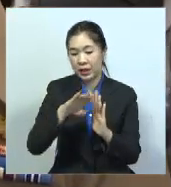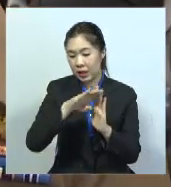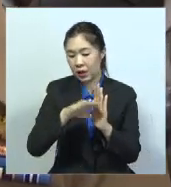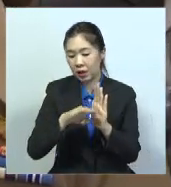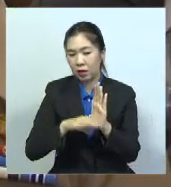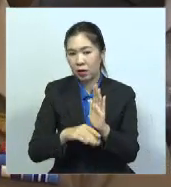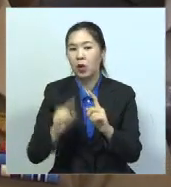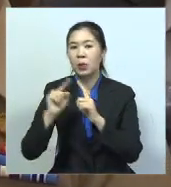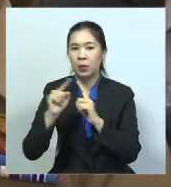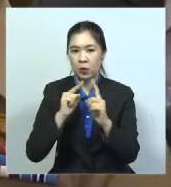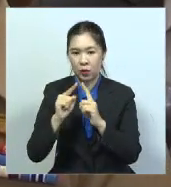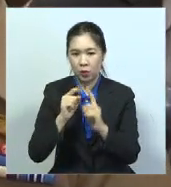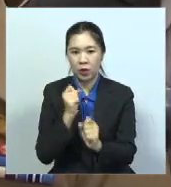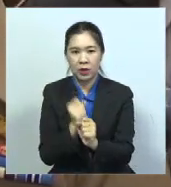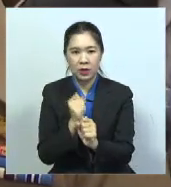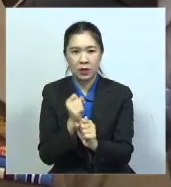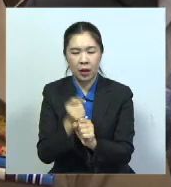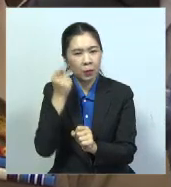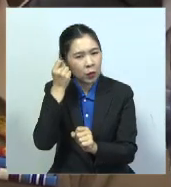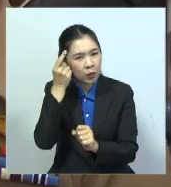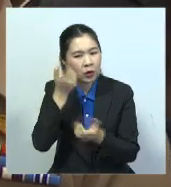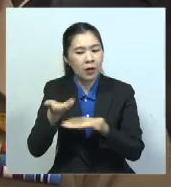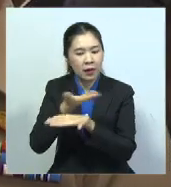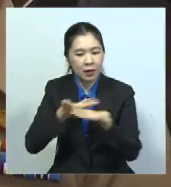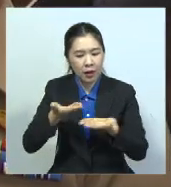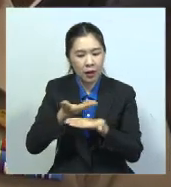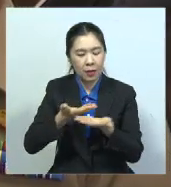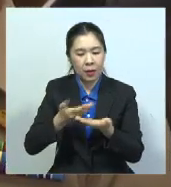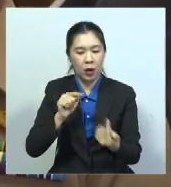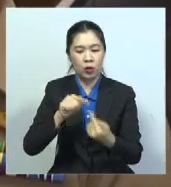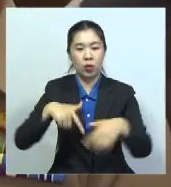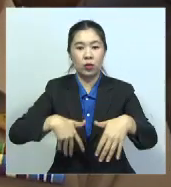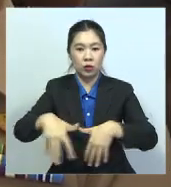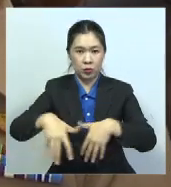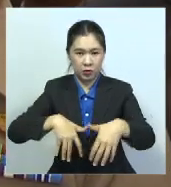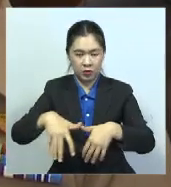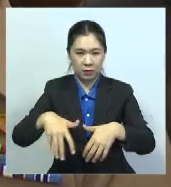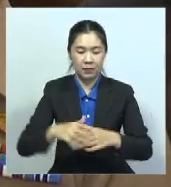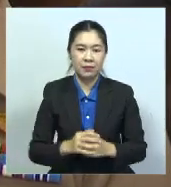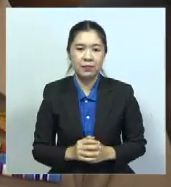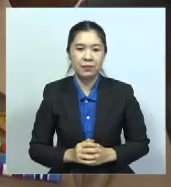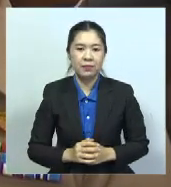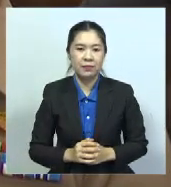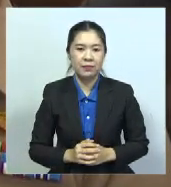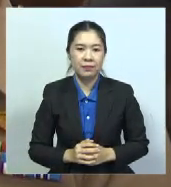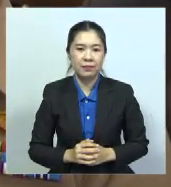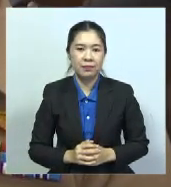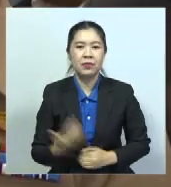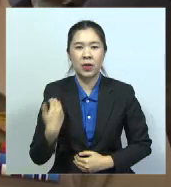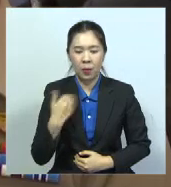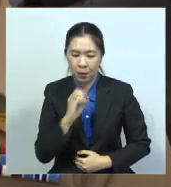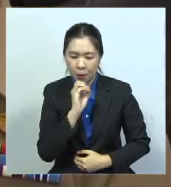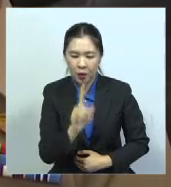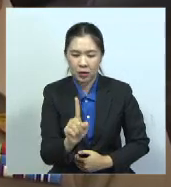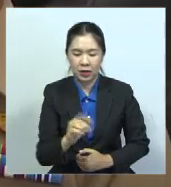การพูดคุยทำความเข้าใจกับคนในพื้นที่นะครับโดยผมก็ให้เส้นขีดเส้นตายไว้เลยว่